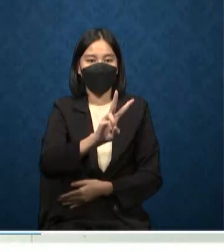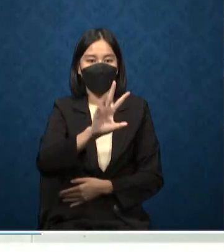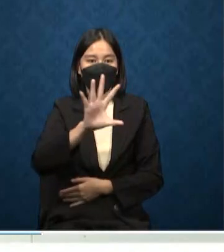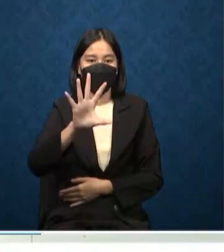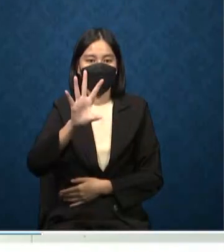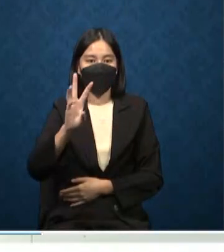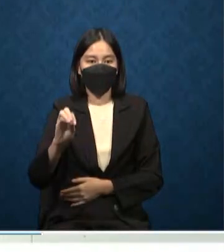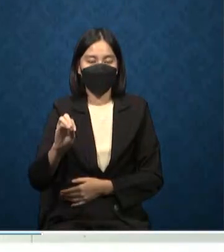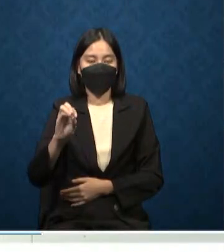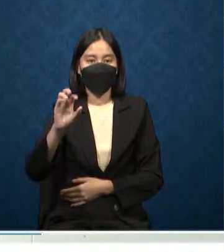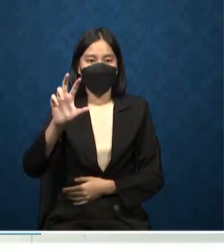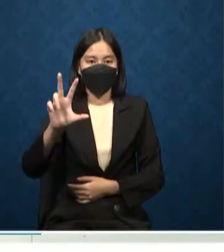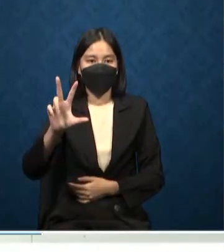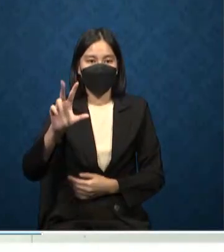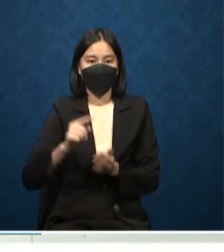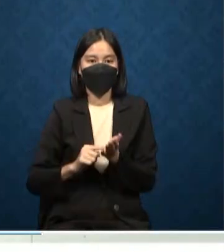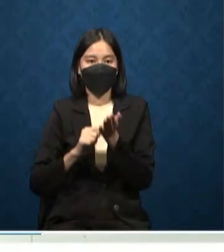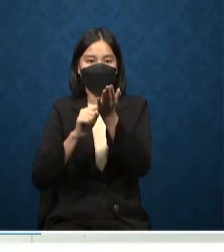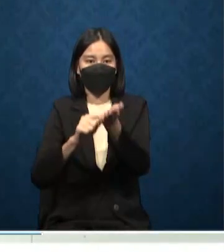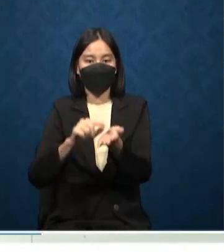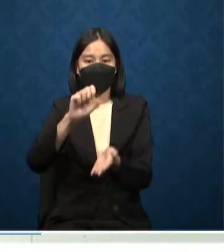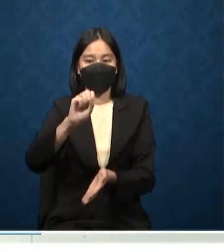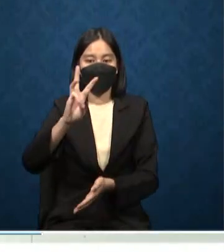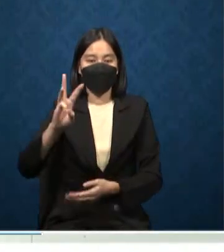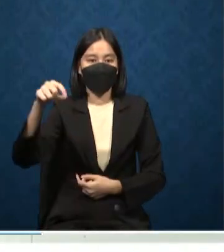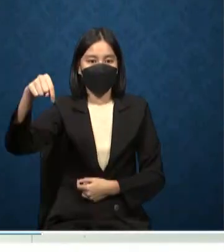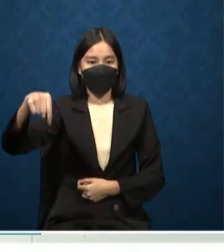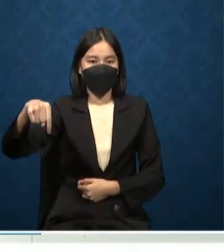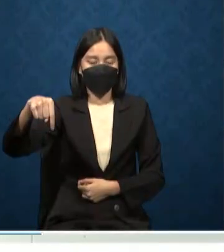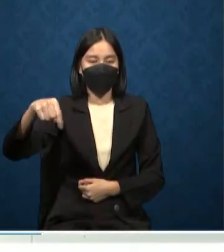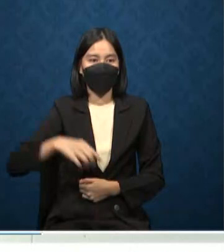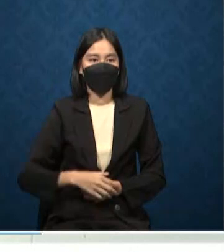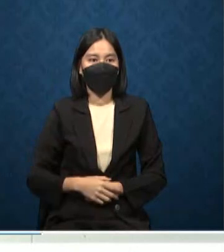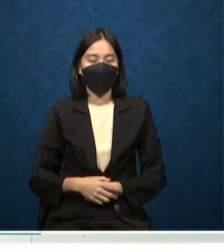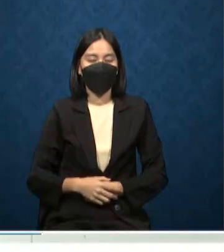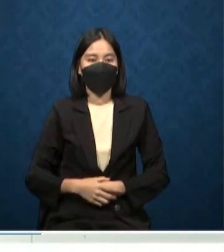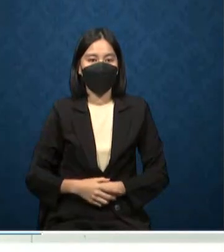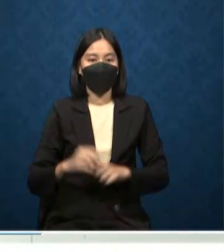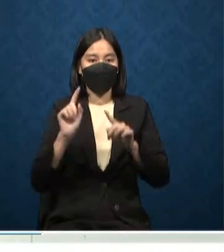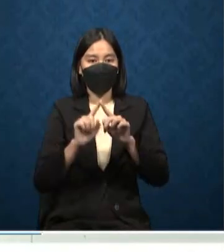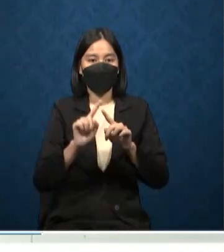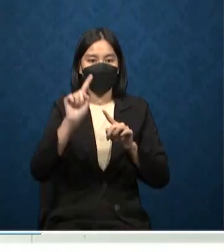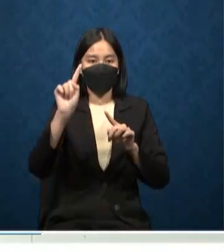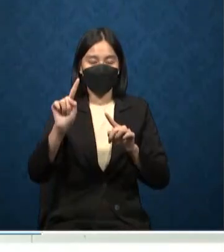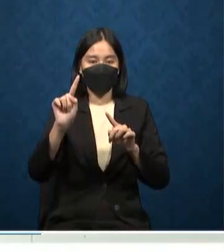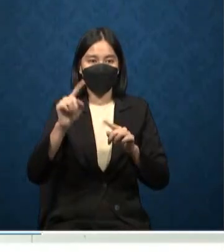2513ต่อที่ประชุมวุฒิสภาอันทรงเกียรติพอสังเขปดังนี้ 1